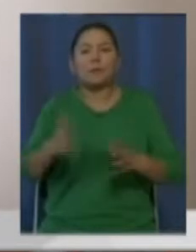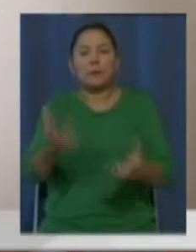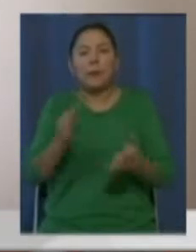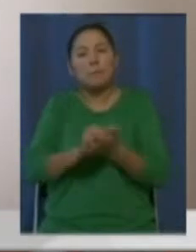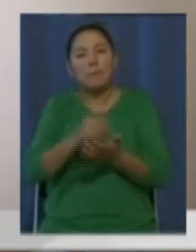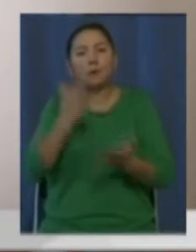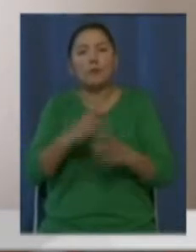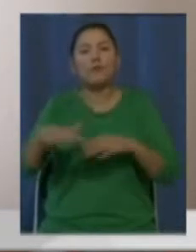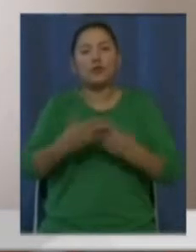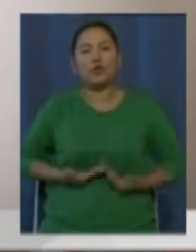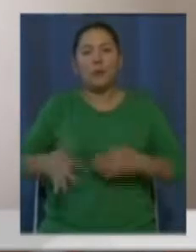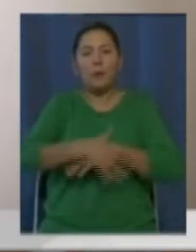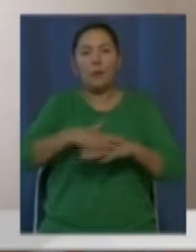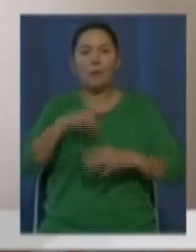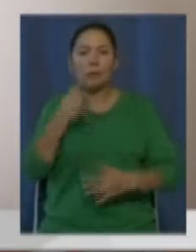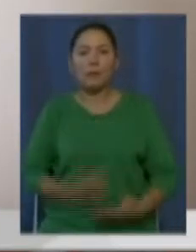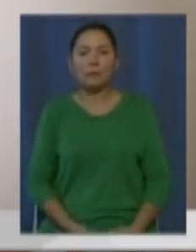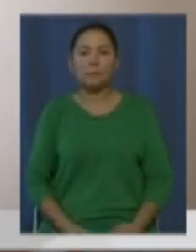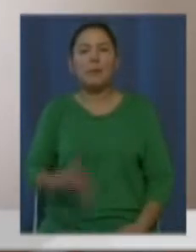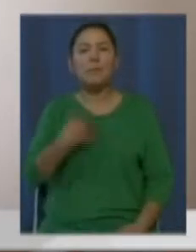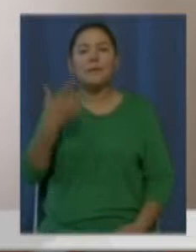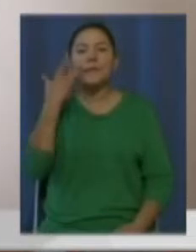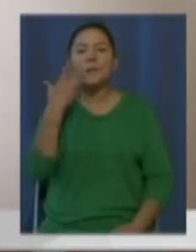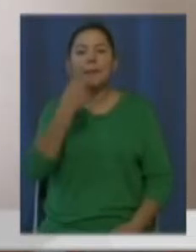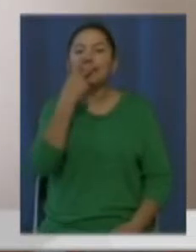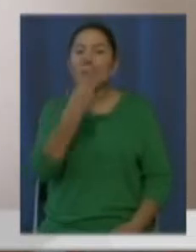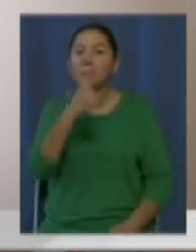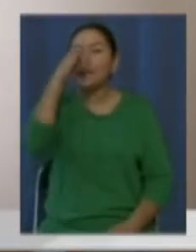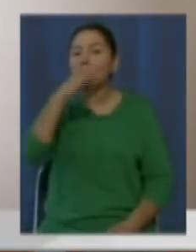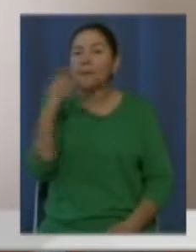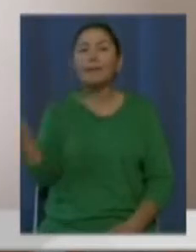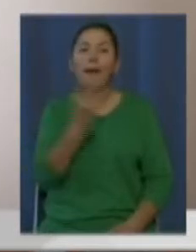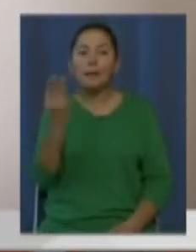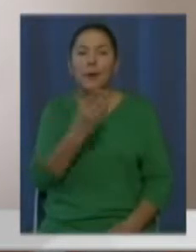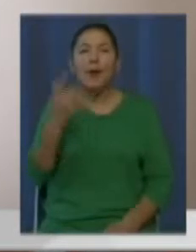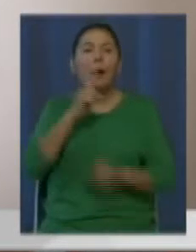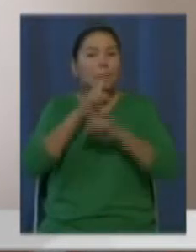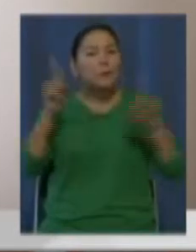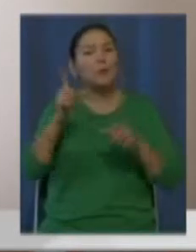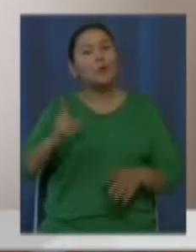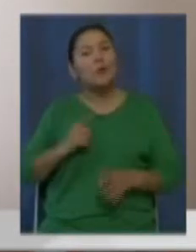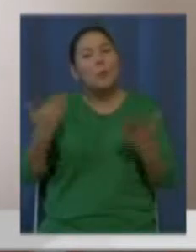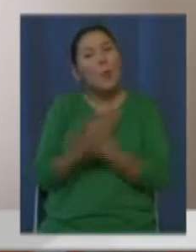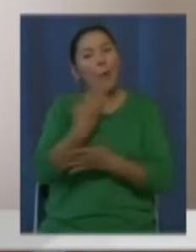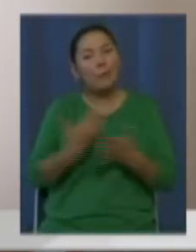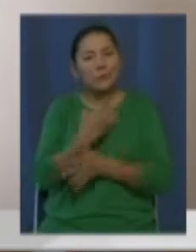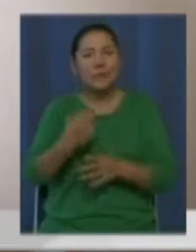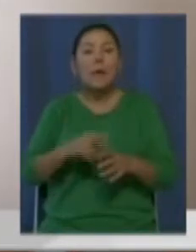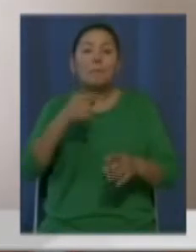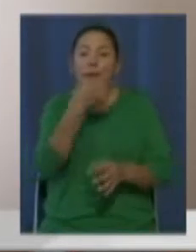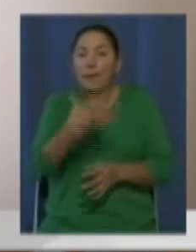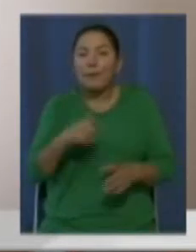Сосын мына Маңғыстаудың жақсы жерлерін көрсетеді, оларды да қараймыз, жалпы көрерменіміз жаңалықтарын қарап отырамыз